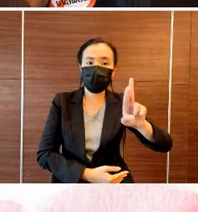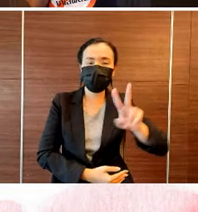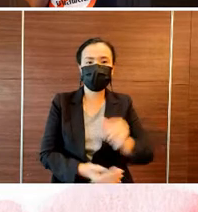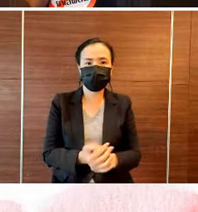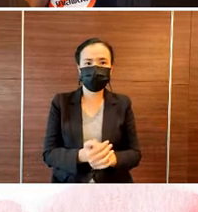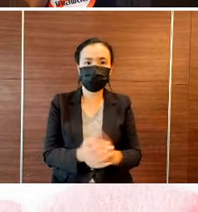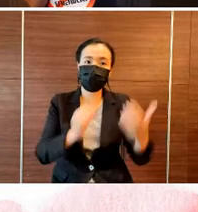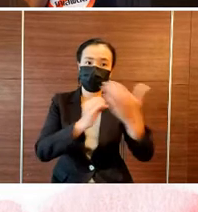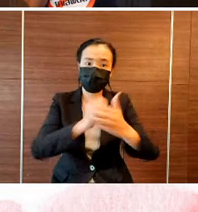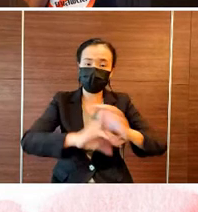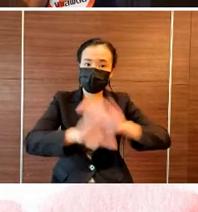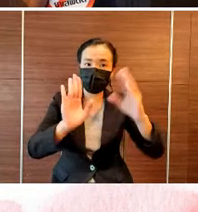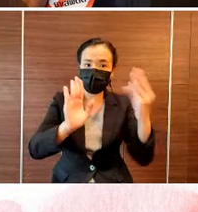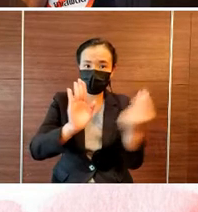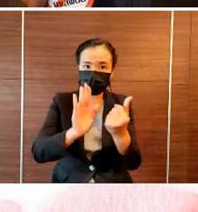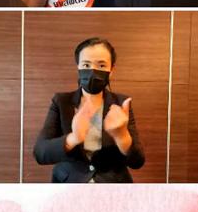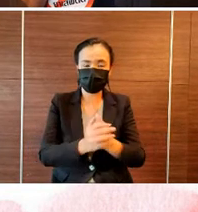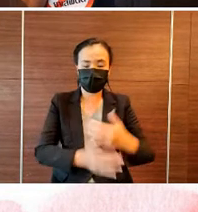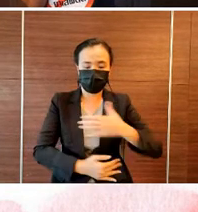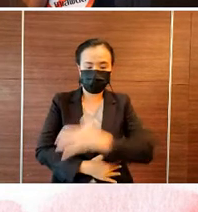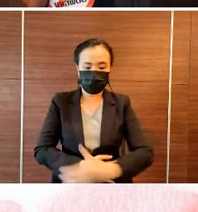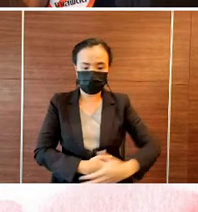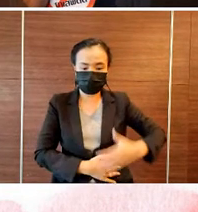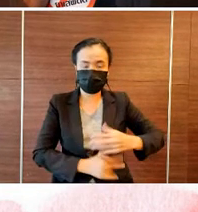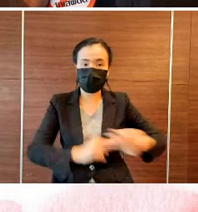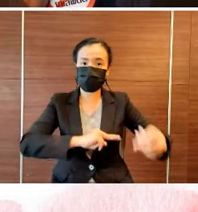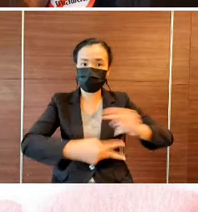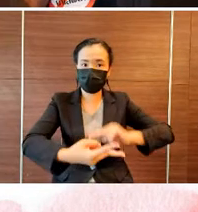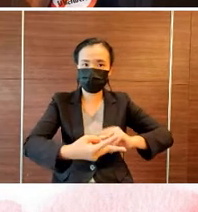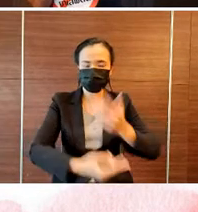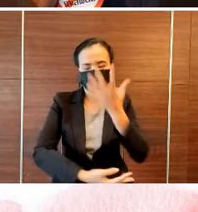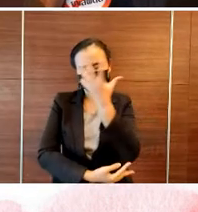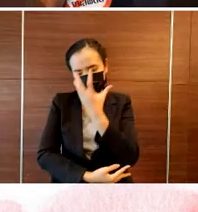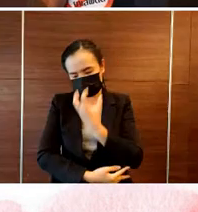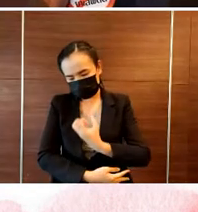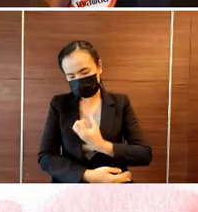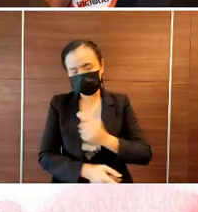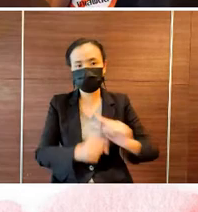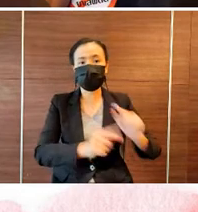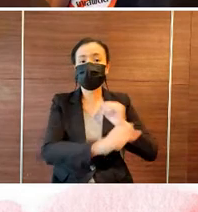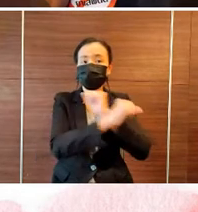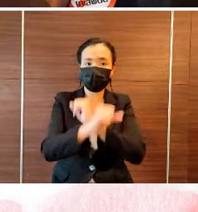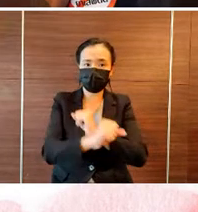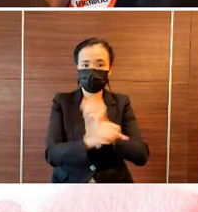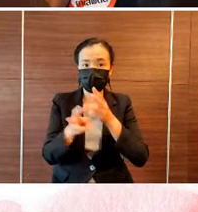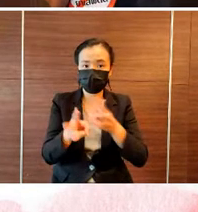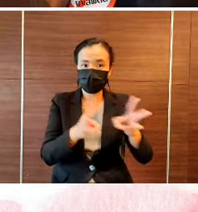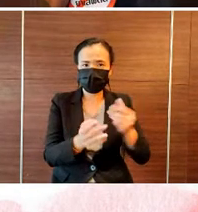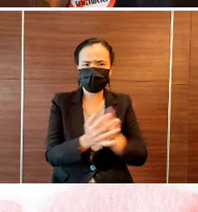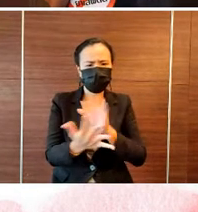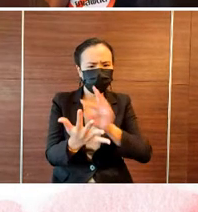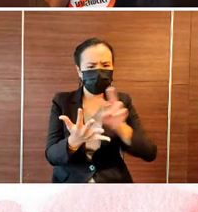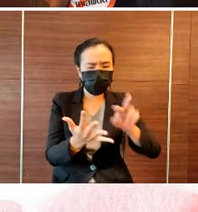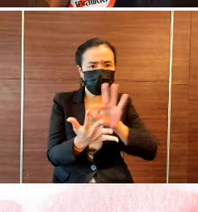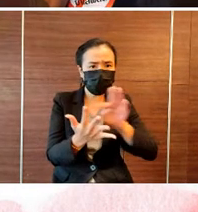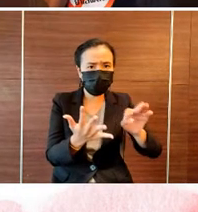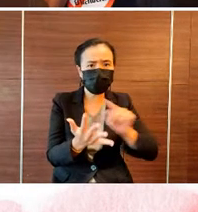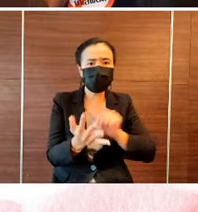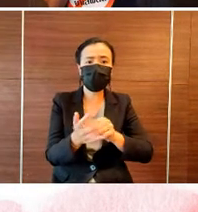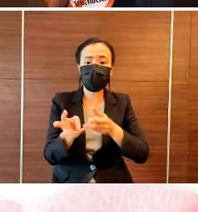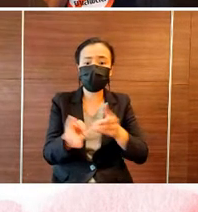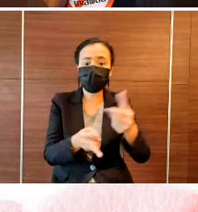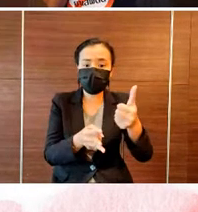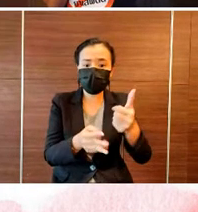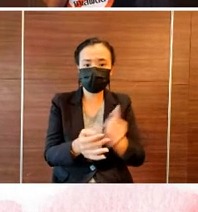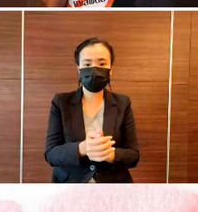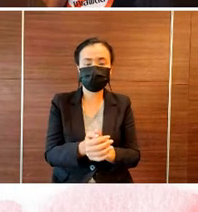เริ่มยาเร็วเนาะสารทดแทนทั้งหลายนะคะภาวะซึมเศร้าเราต้องพูดเรื่องการป้องกันเนาะว่าทางเลือกที่ดีที่สุดของเขาคืออะไรคือเ